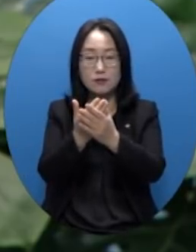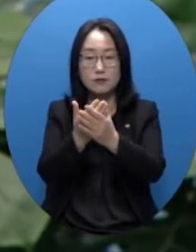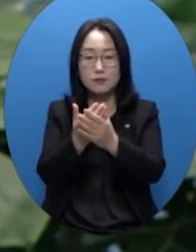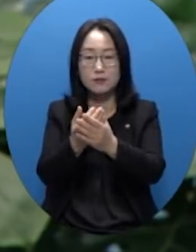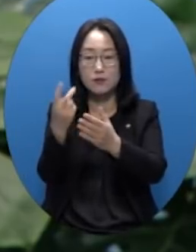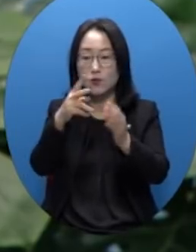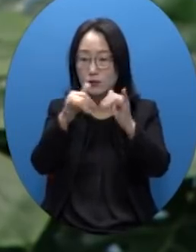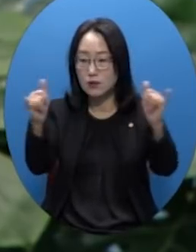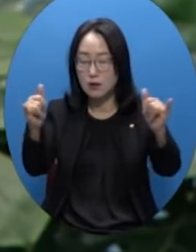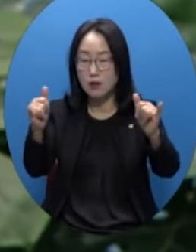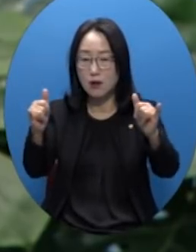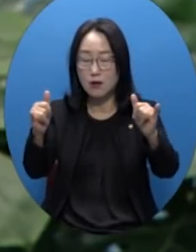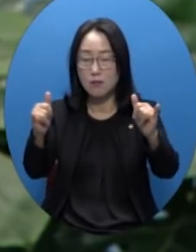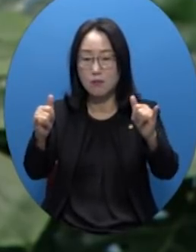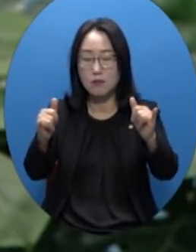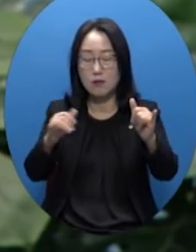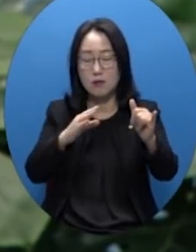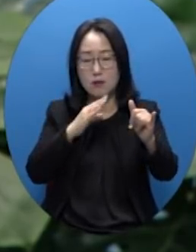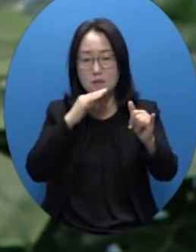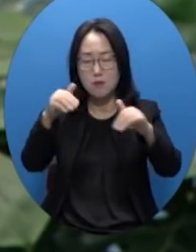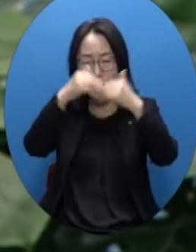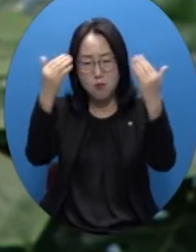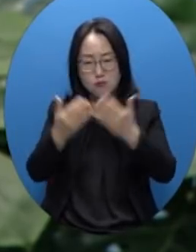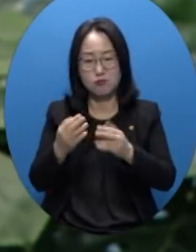우리 인간이 만물의 영장이라 고